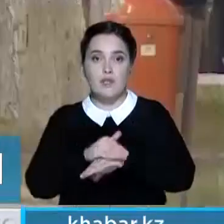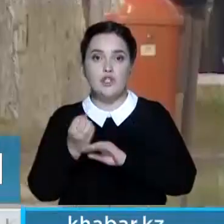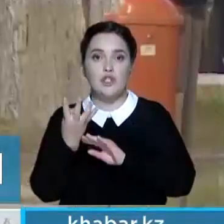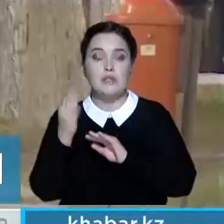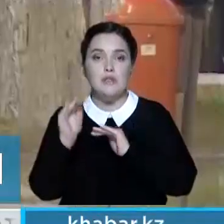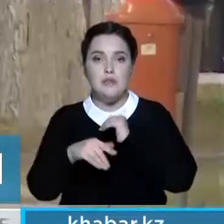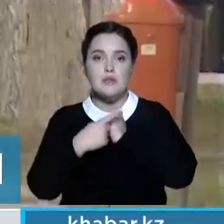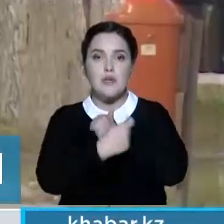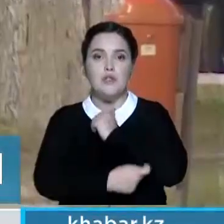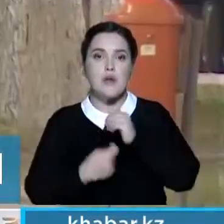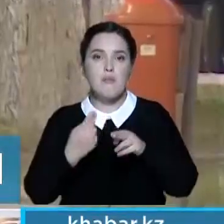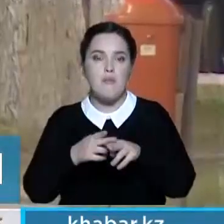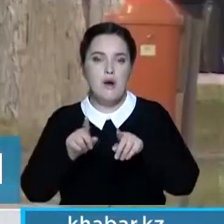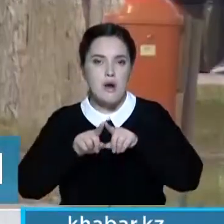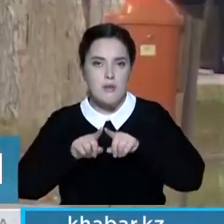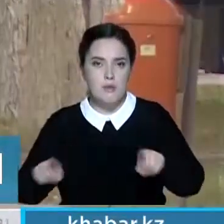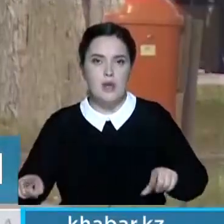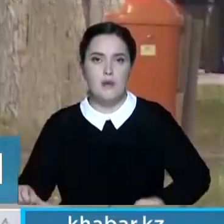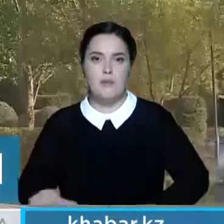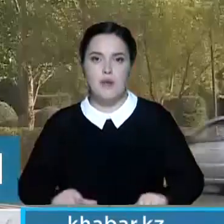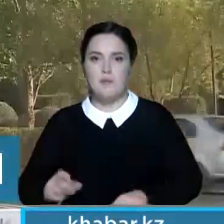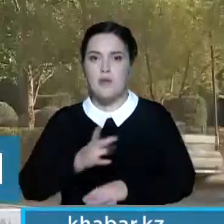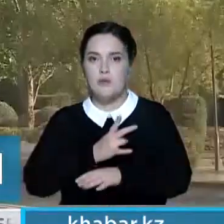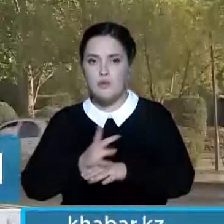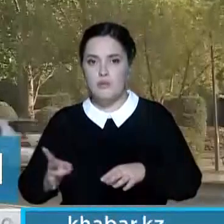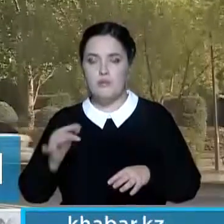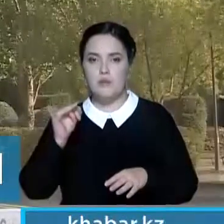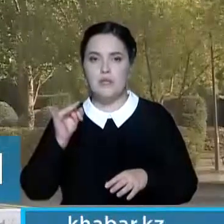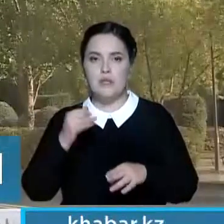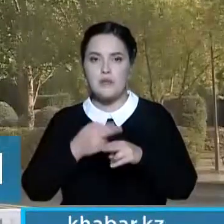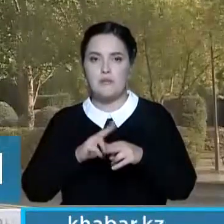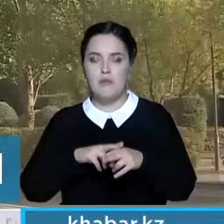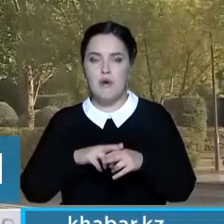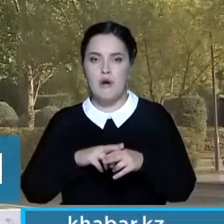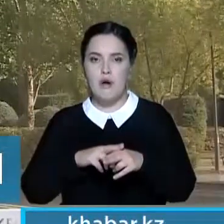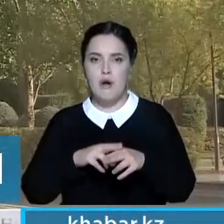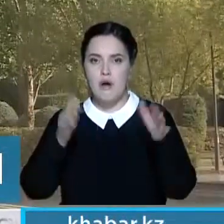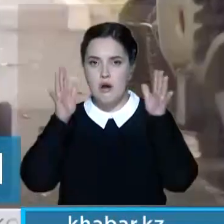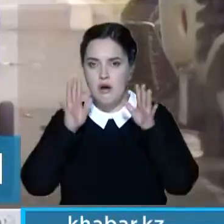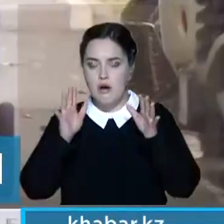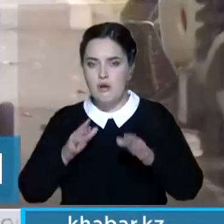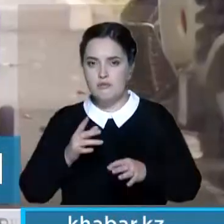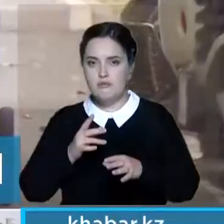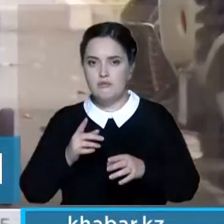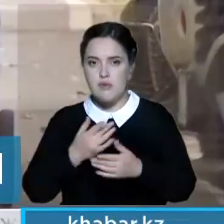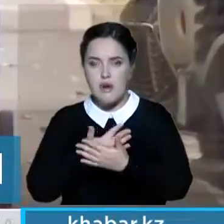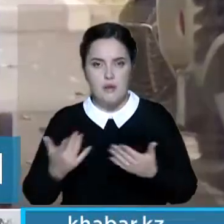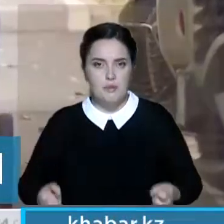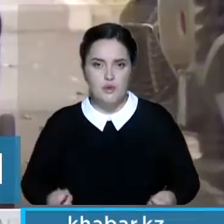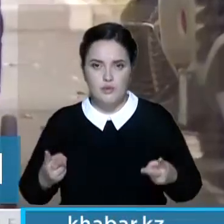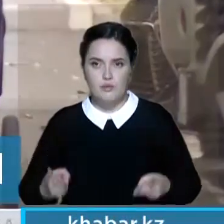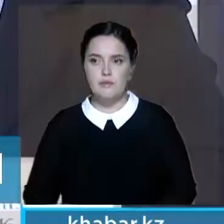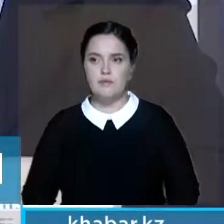свыше 14 тысяч материалов, содержащих пропаганду терроризма и религиозного экстремизма.